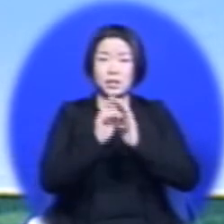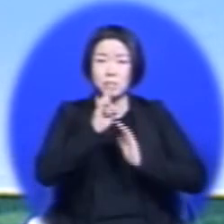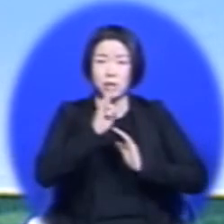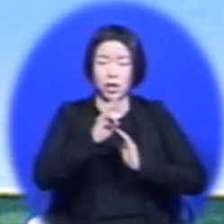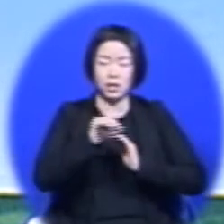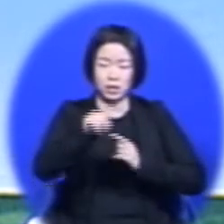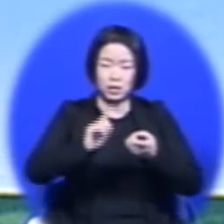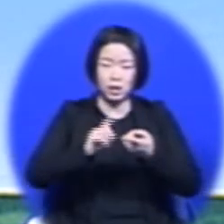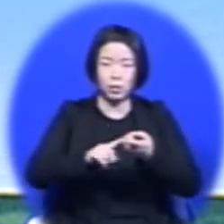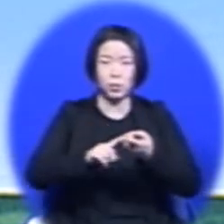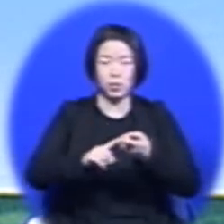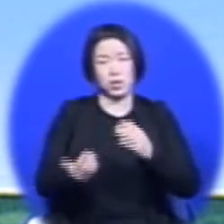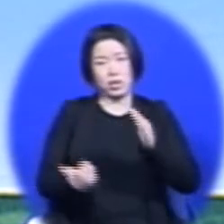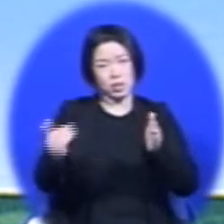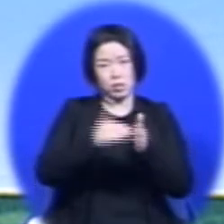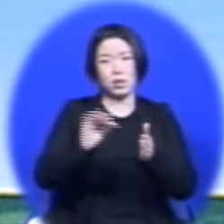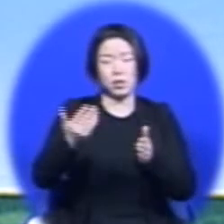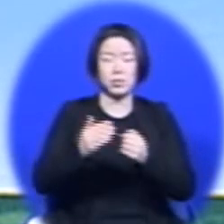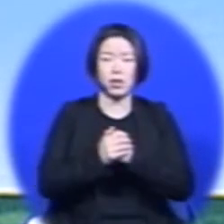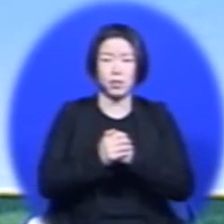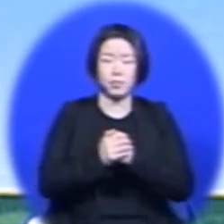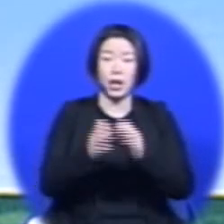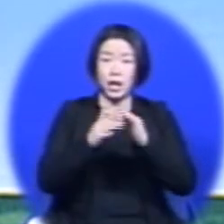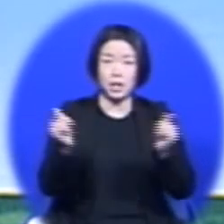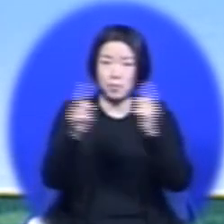것입니다. 사람은 변할 수 있을까요?